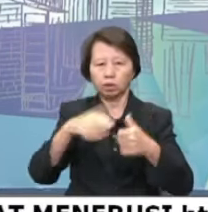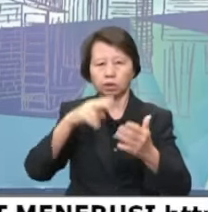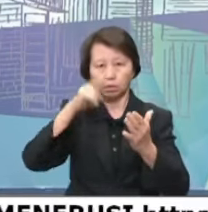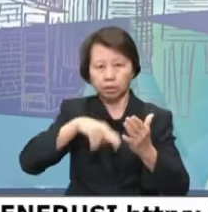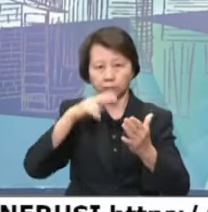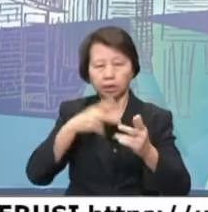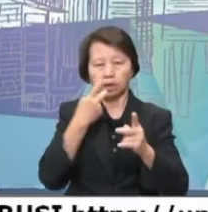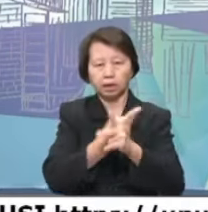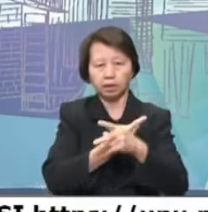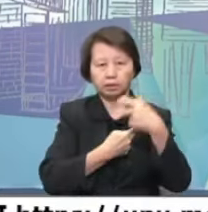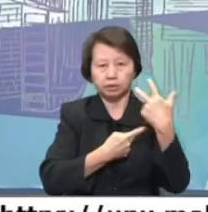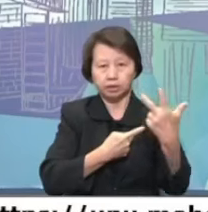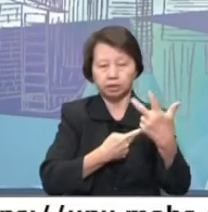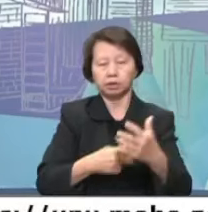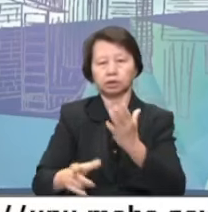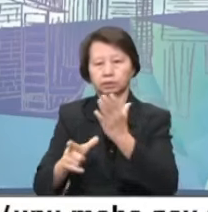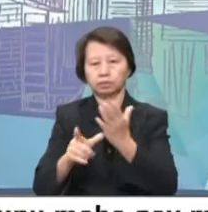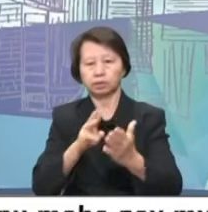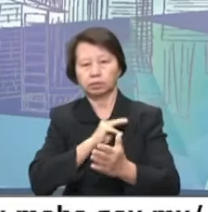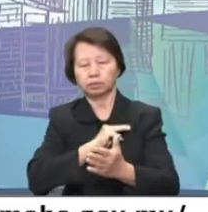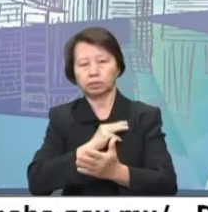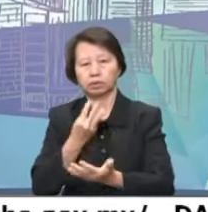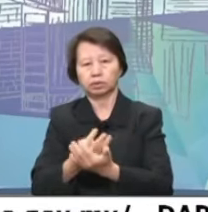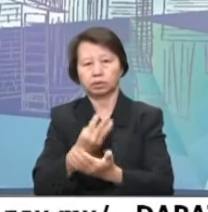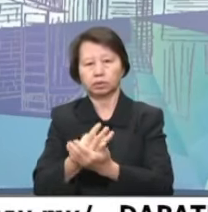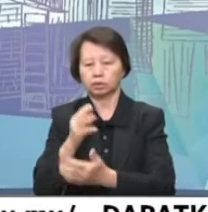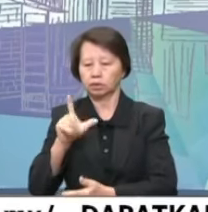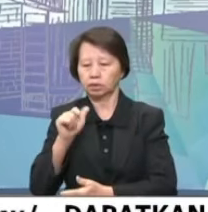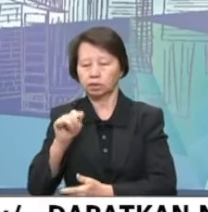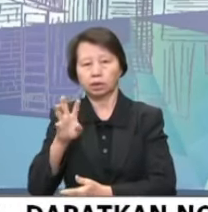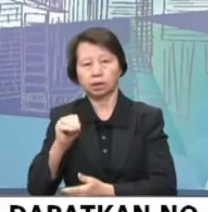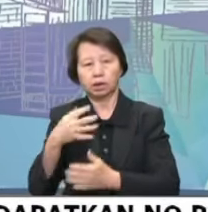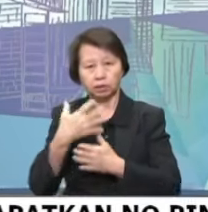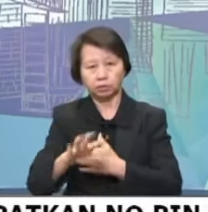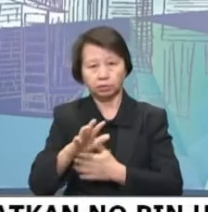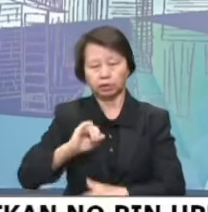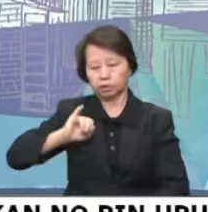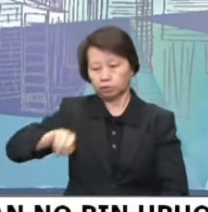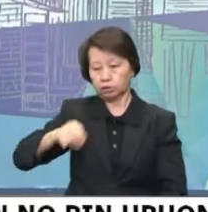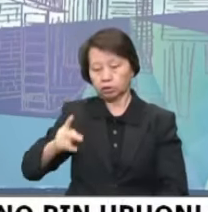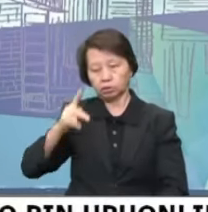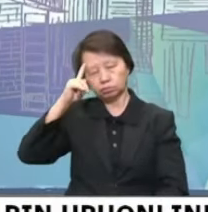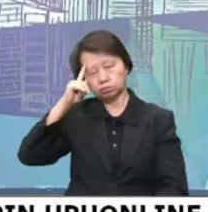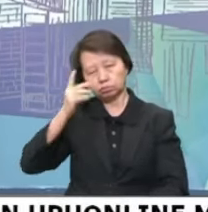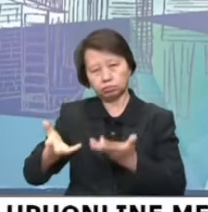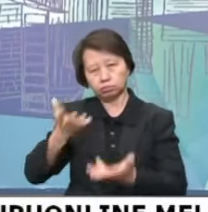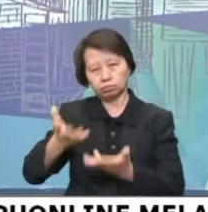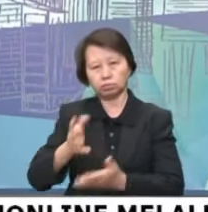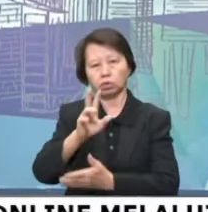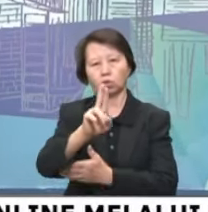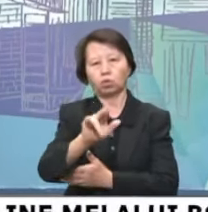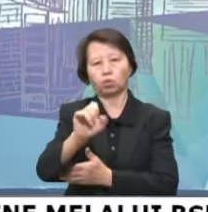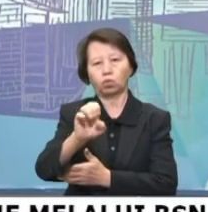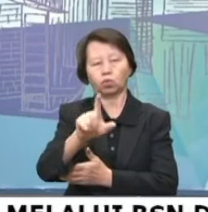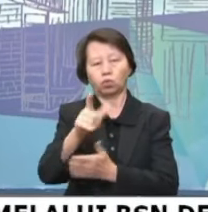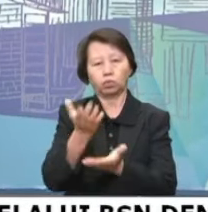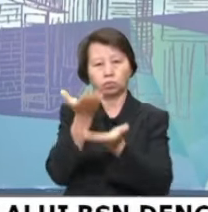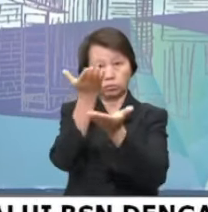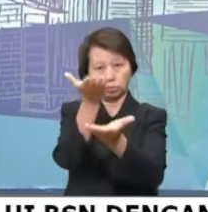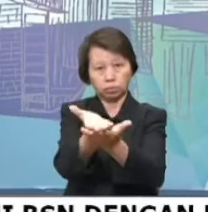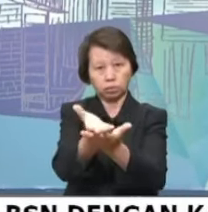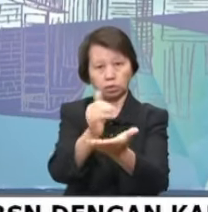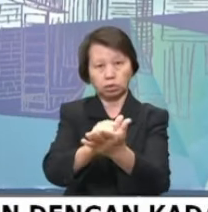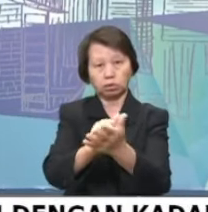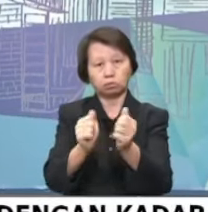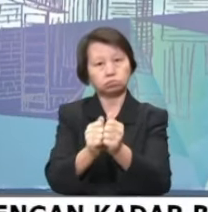kali ketiga oleh Timbalan Menteri Kewangan Lim Hui Ying setelah jawatankuasa mempertimbangkan usul dicadangkan itu